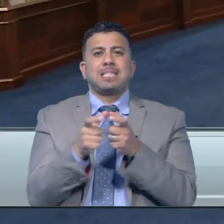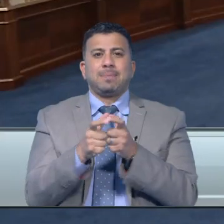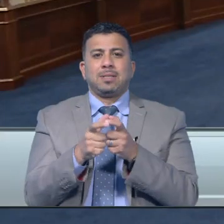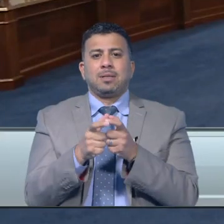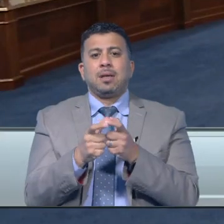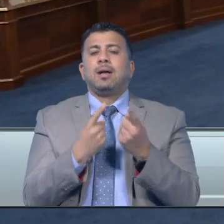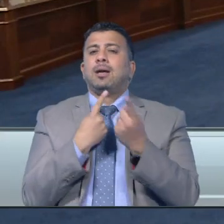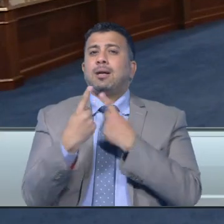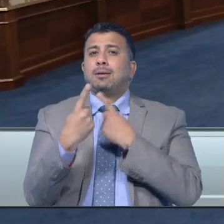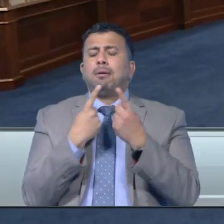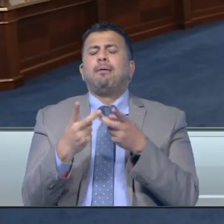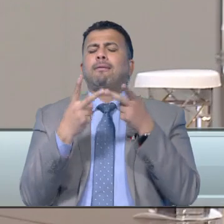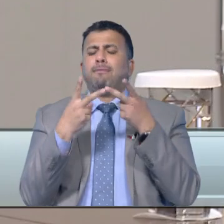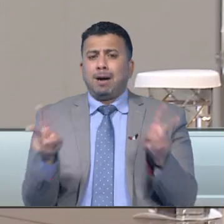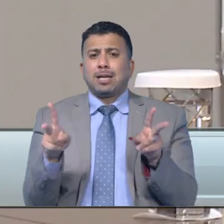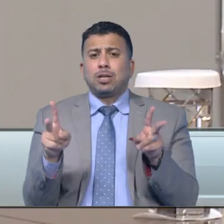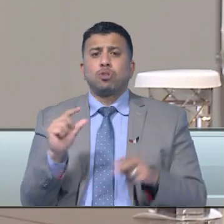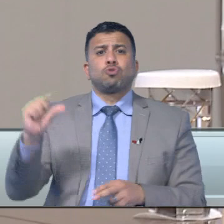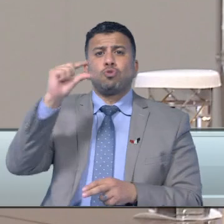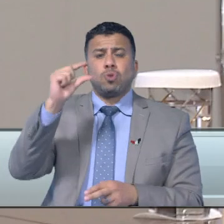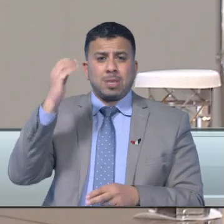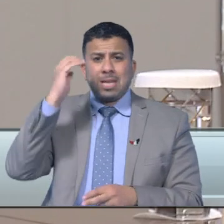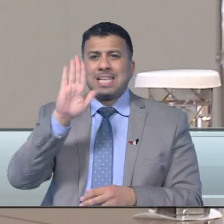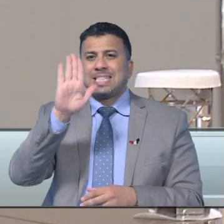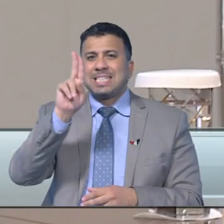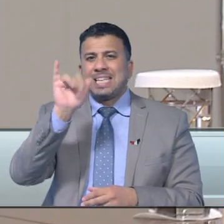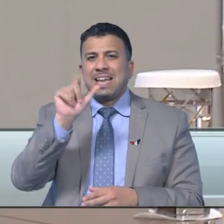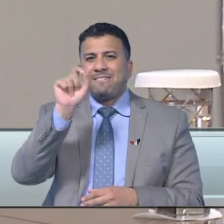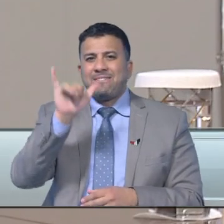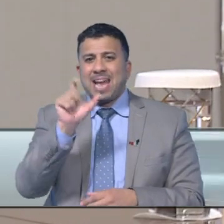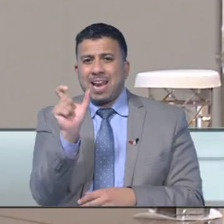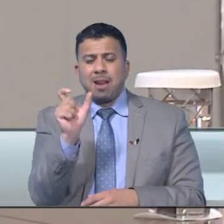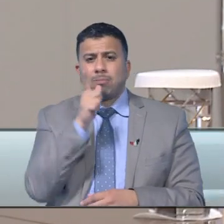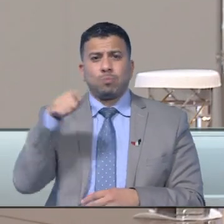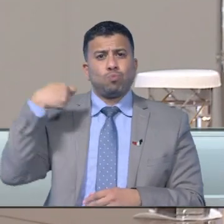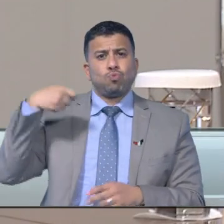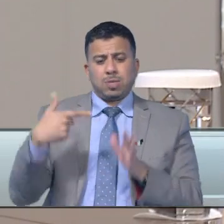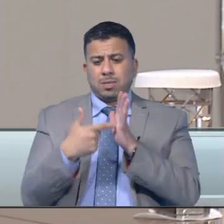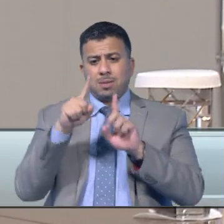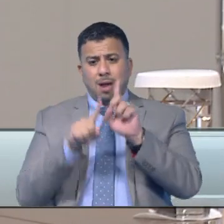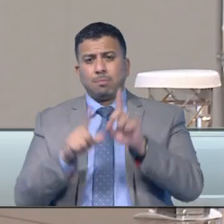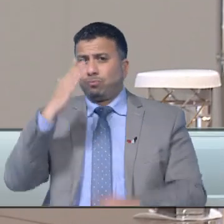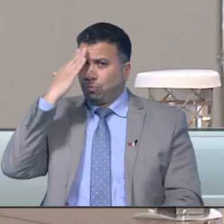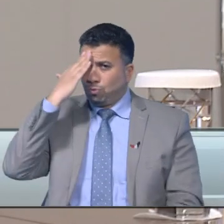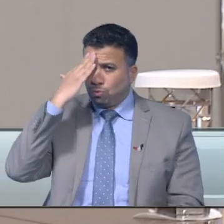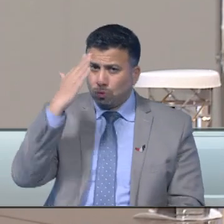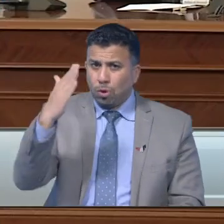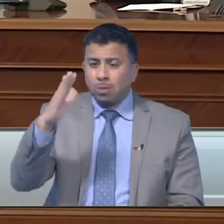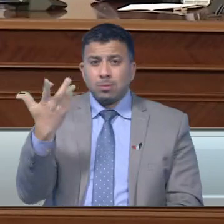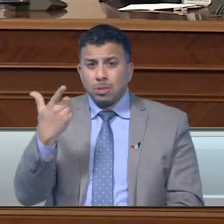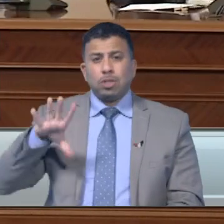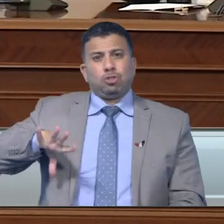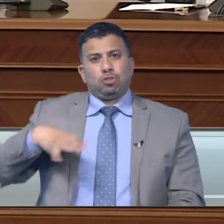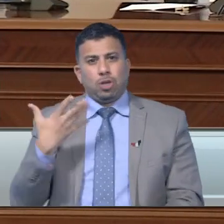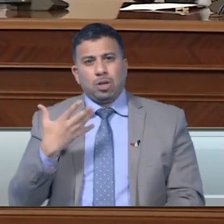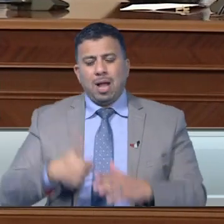اللقاء استهل بكلمة للبروفيسور ستيف سميث نائب مدير الجامعة، قدم فيها شكره وامتنانه